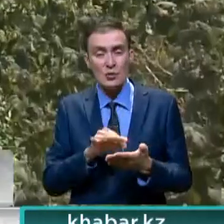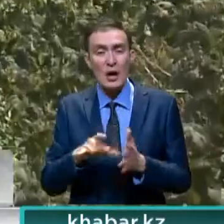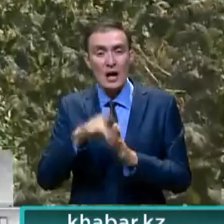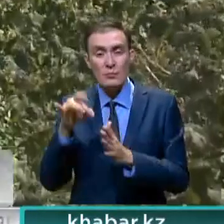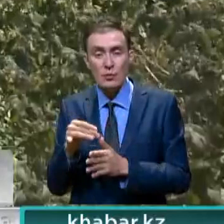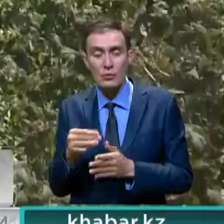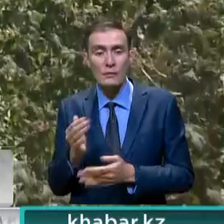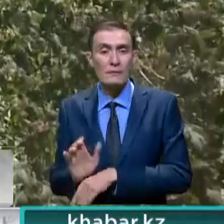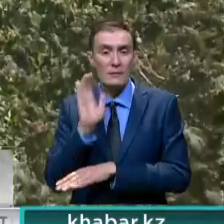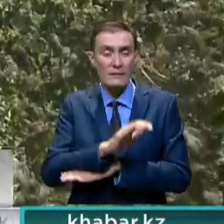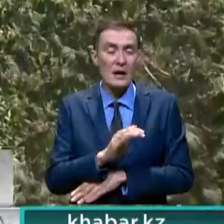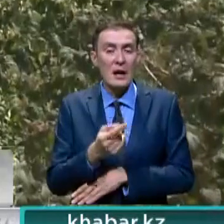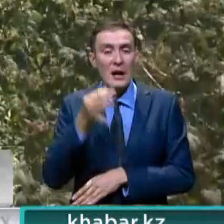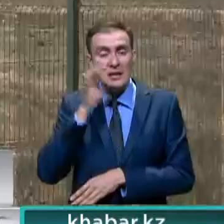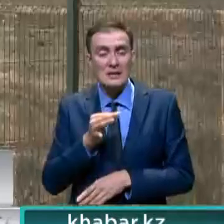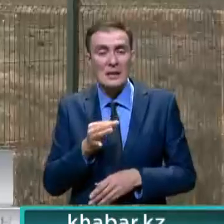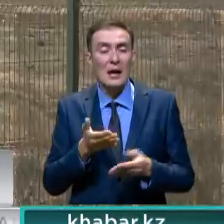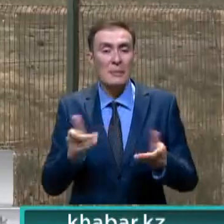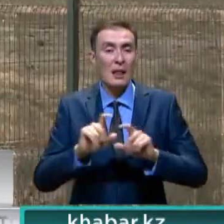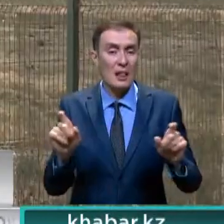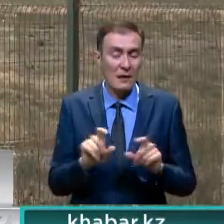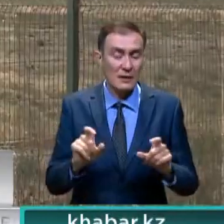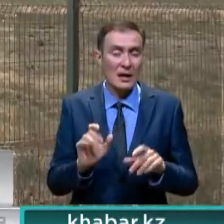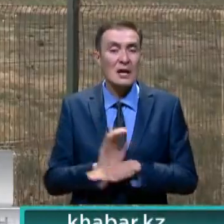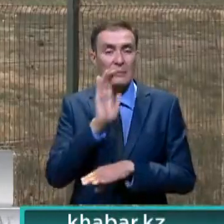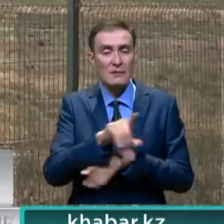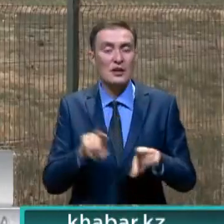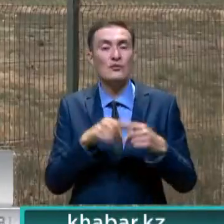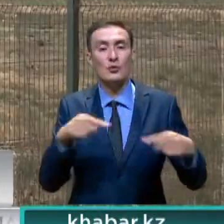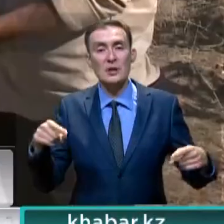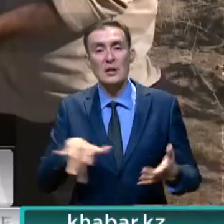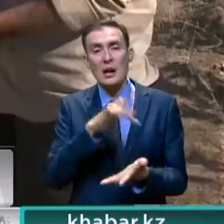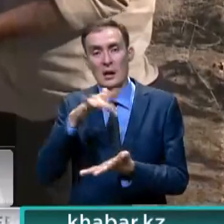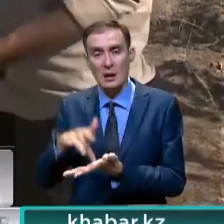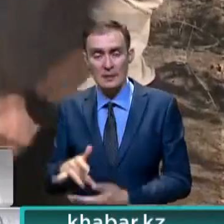отборную продукцию везут в кондитерские и на прилавки. Отправят ее и в другие города.